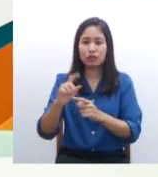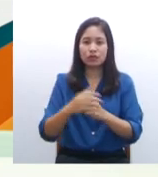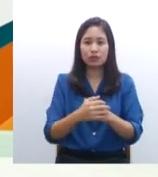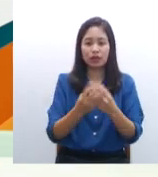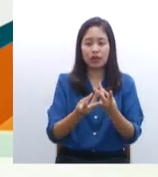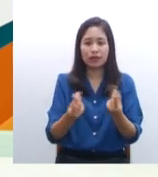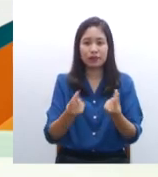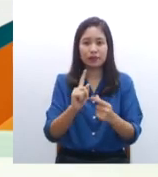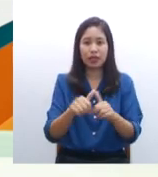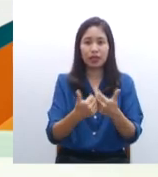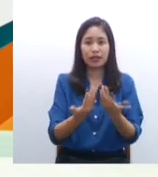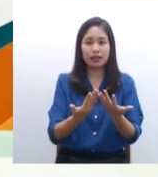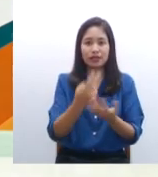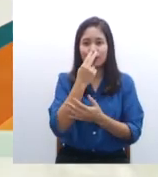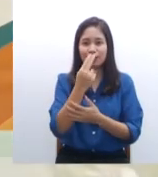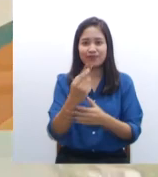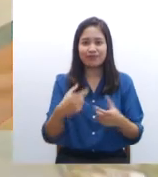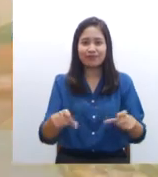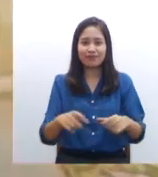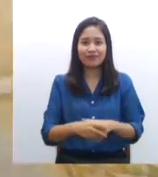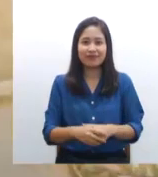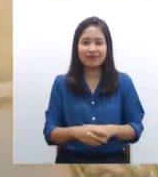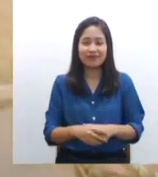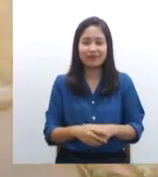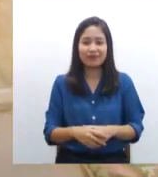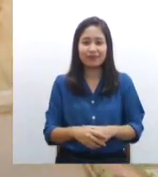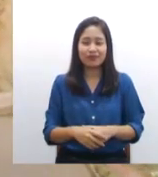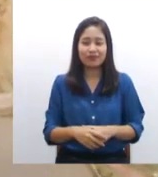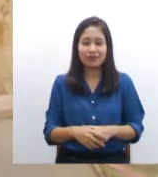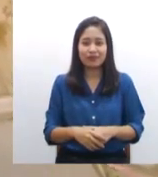ายละเอียดจะเป็นเช่นไรขอเชิญรับชมครับ